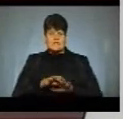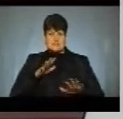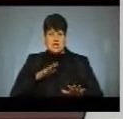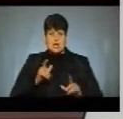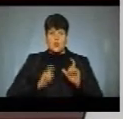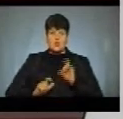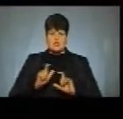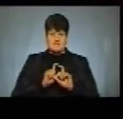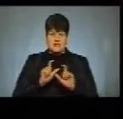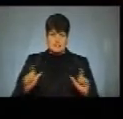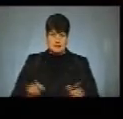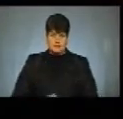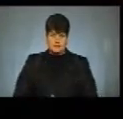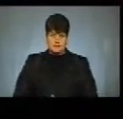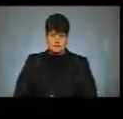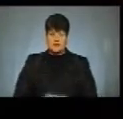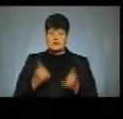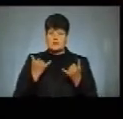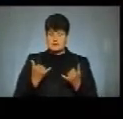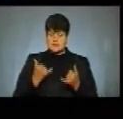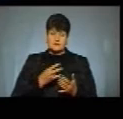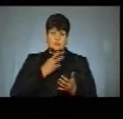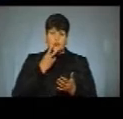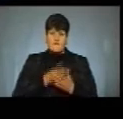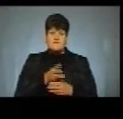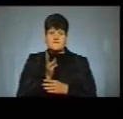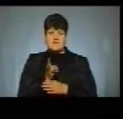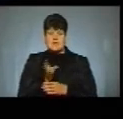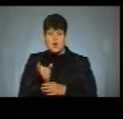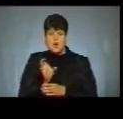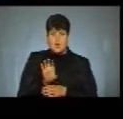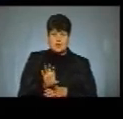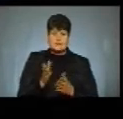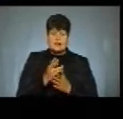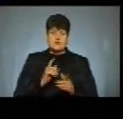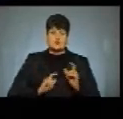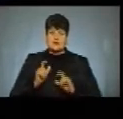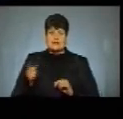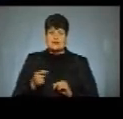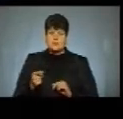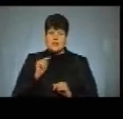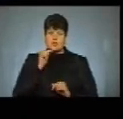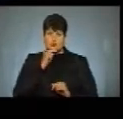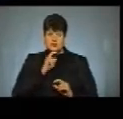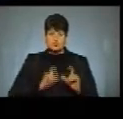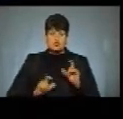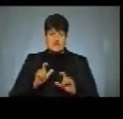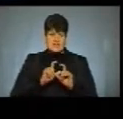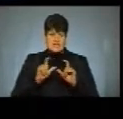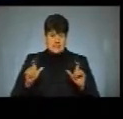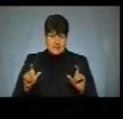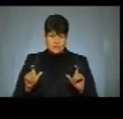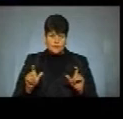Шови. Зараз на сцені демонструють відеоролик, у якому студенти Тернопільського національного економічного